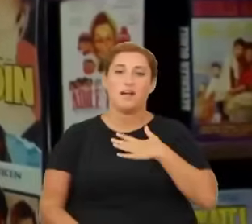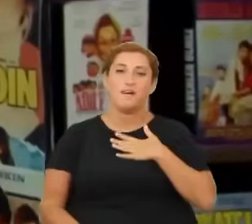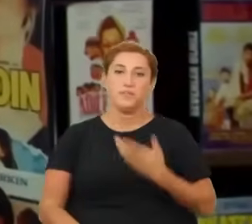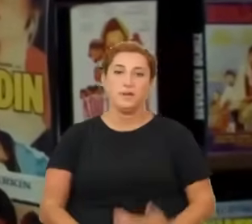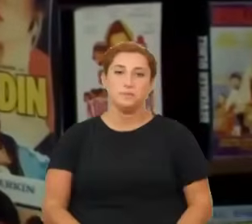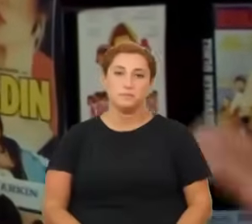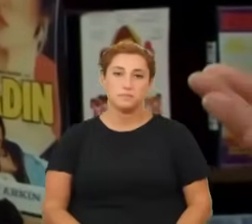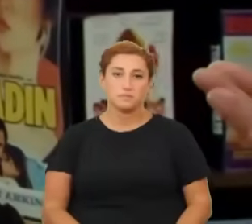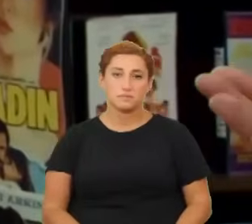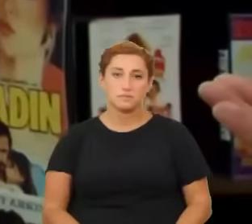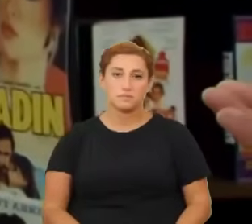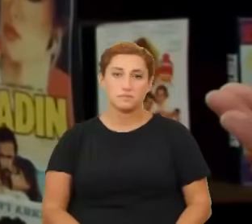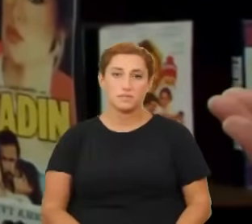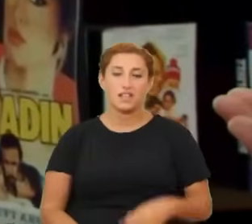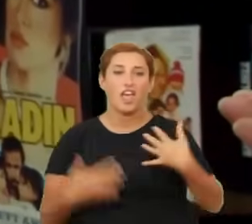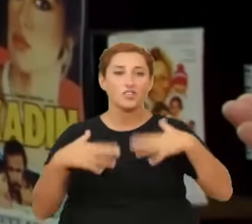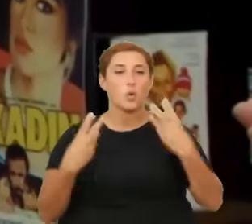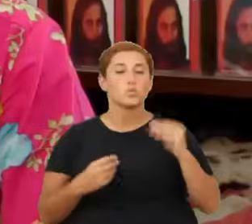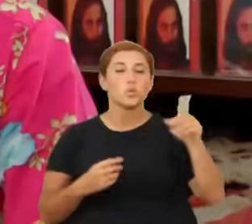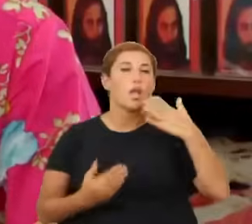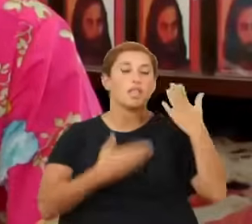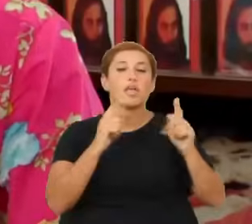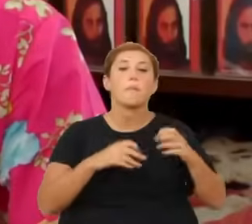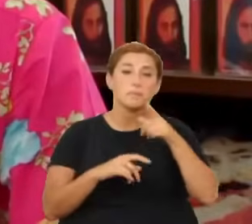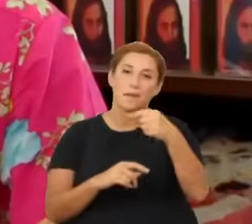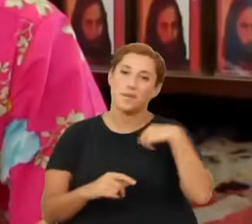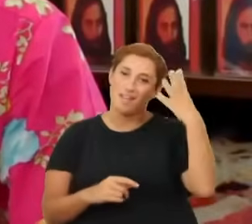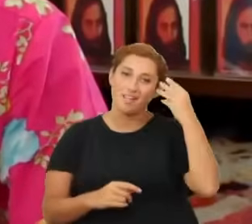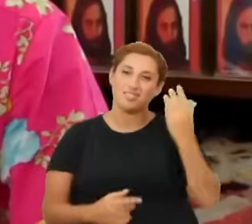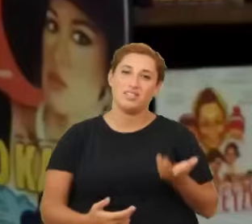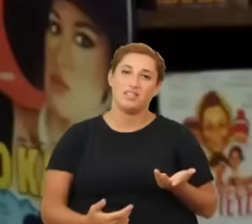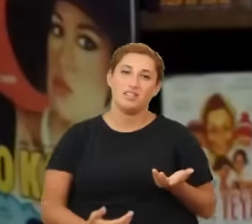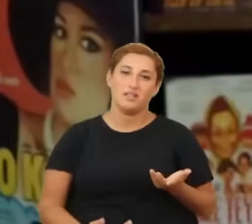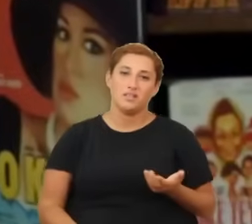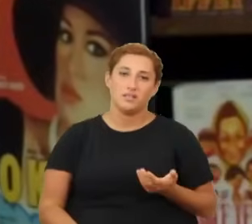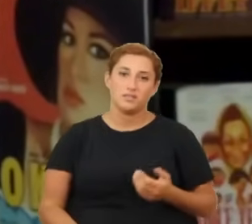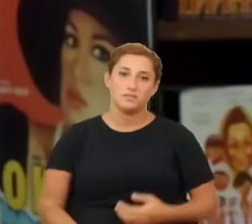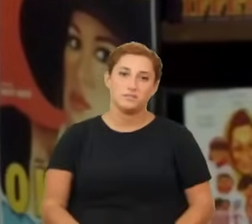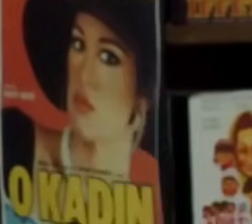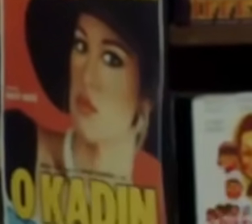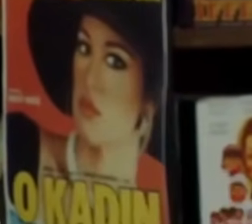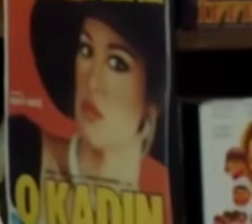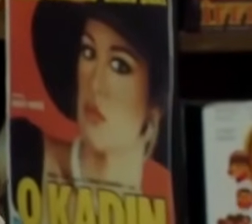Yani şimdi heyecanlandı çocuk, onu anlatamam da sen anla beni yani.